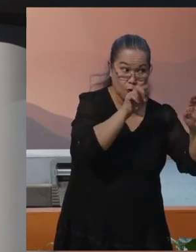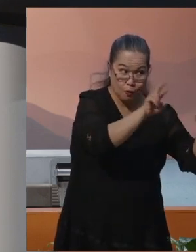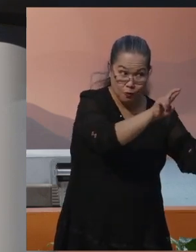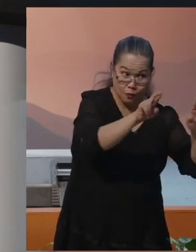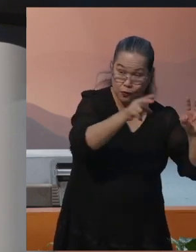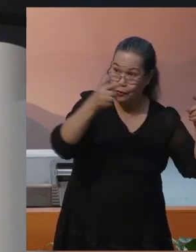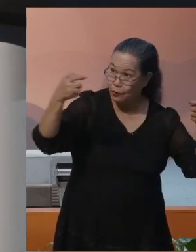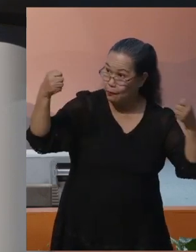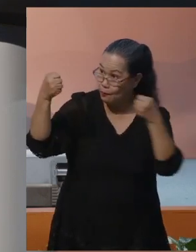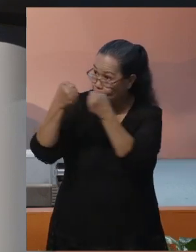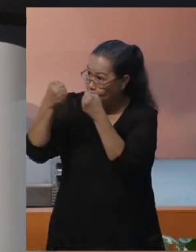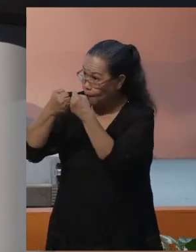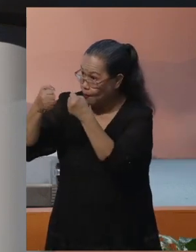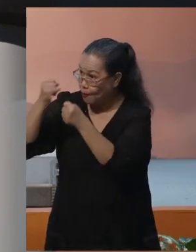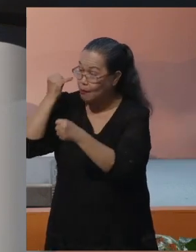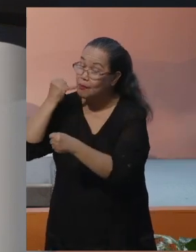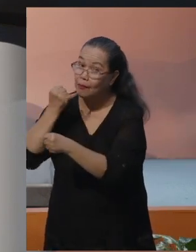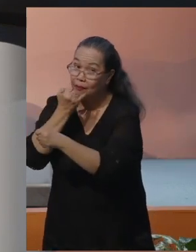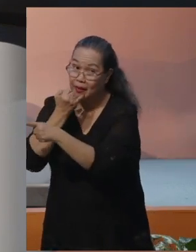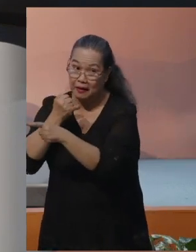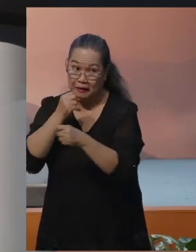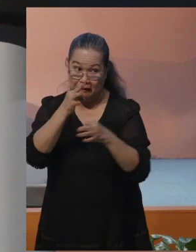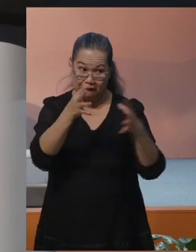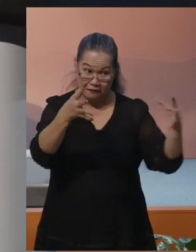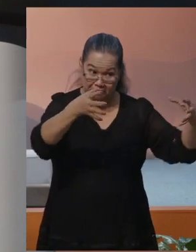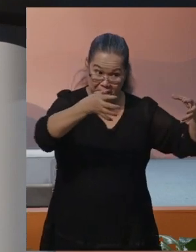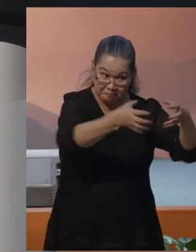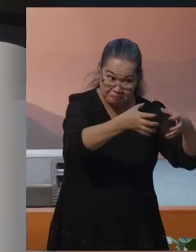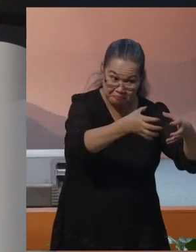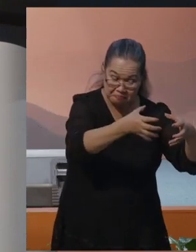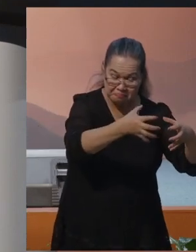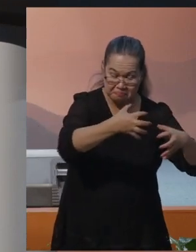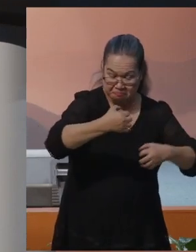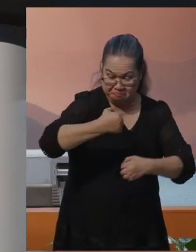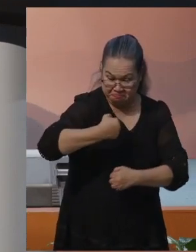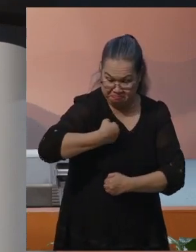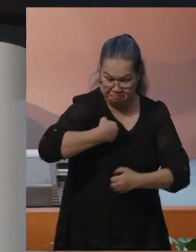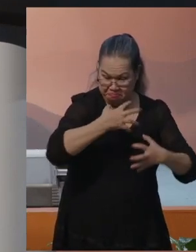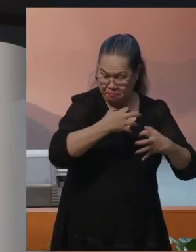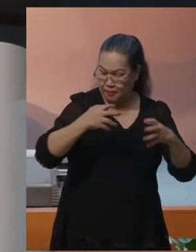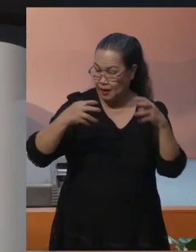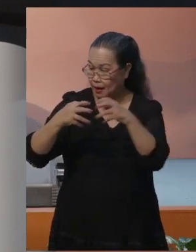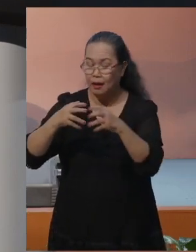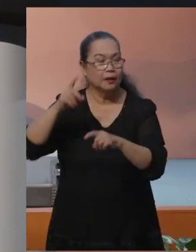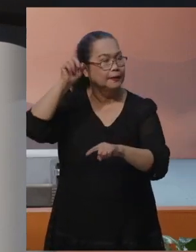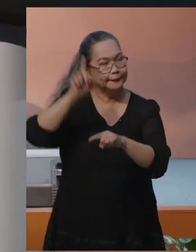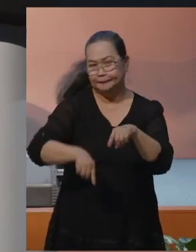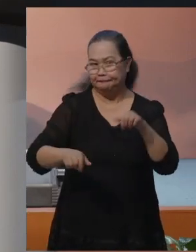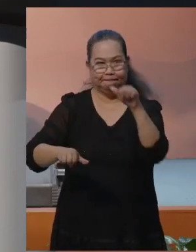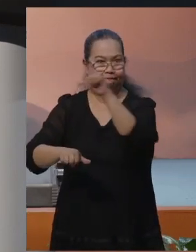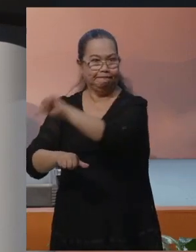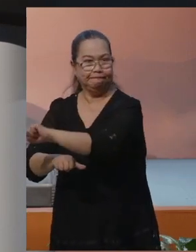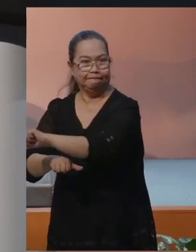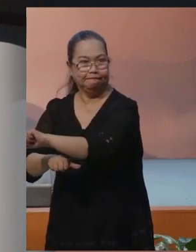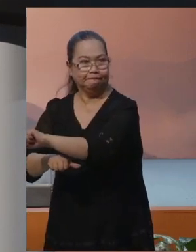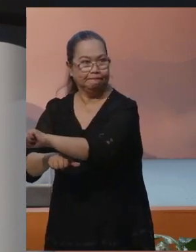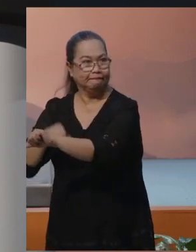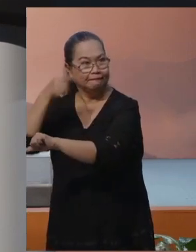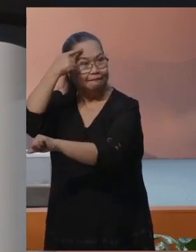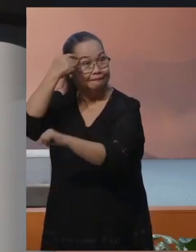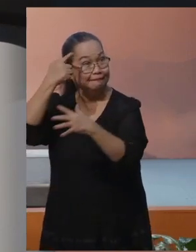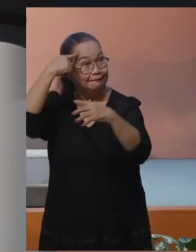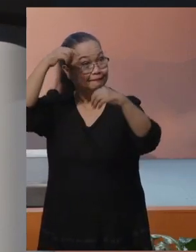nila malilipol ito kahit na magkaisa pa sila. In fact, magandang nangyari dito. Dahil nga nagkaisa